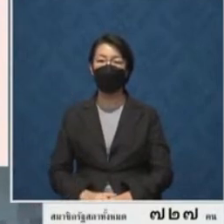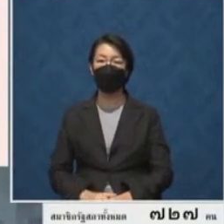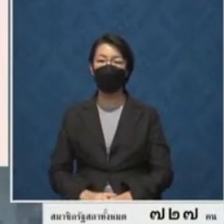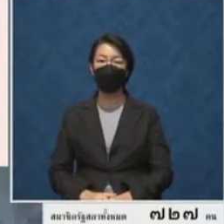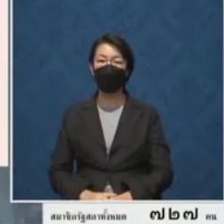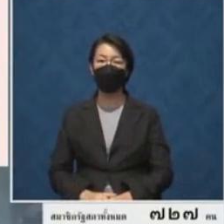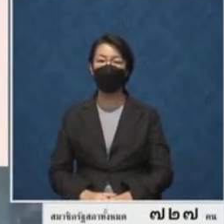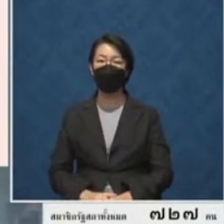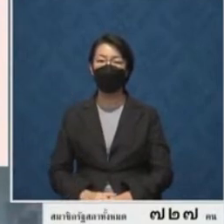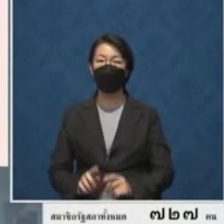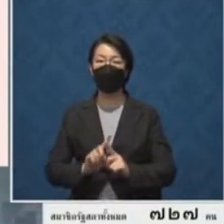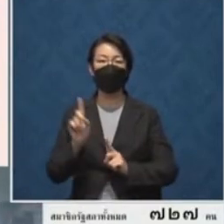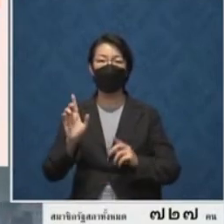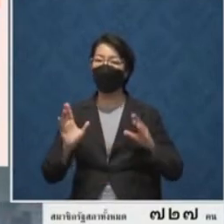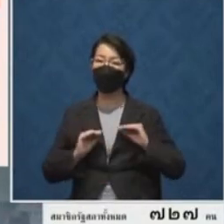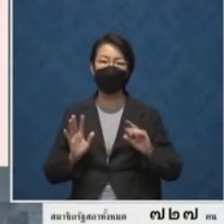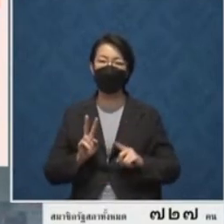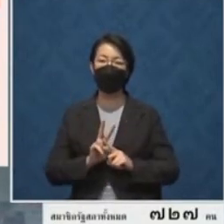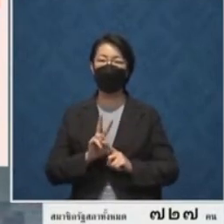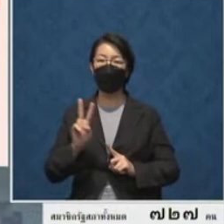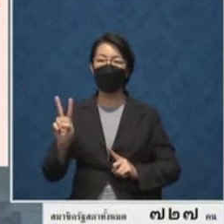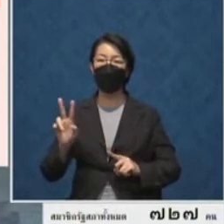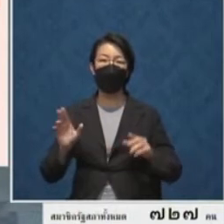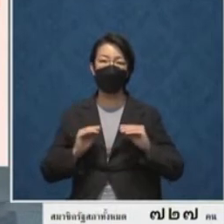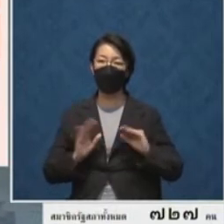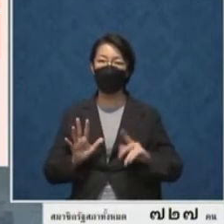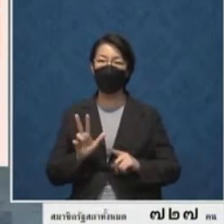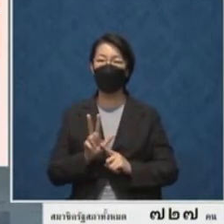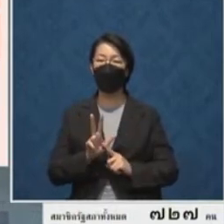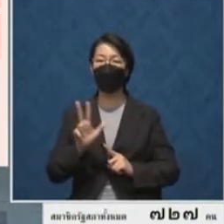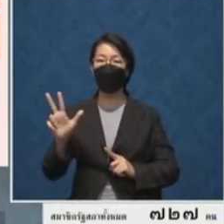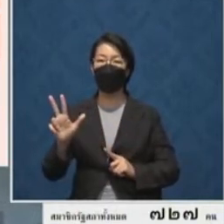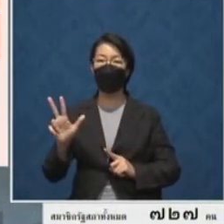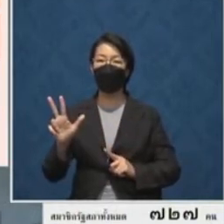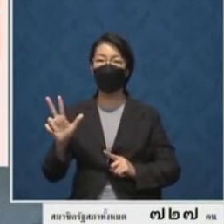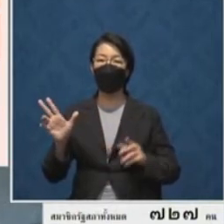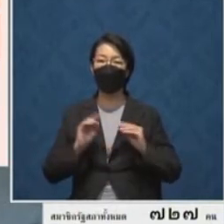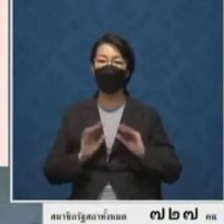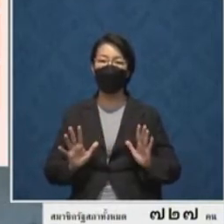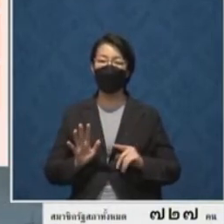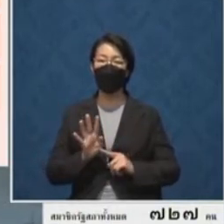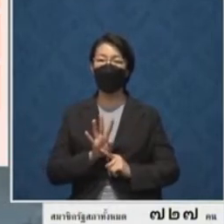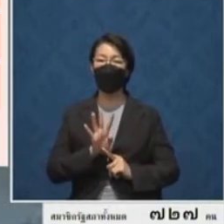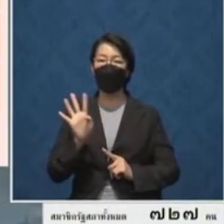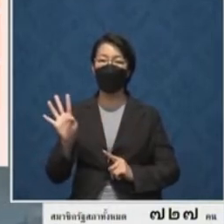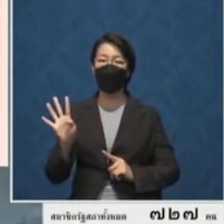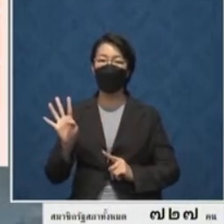การ2ไม่รับหลักการ3ไม่รับหลักการและ4ไม่รับหลัก